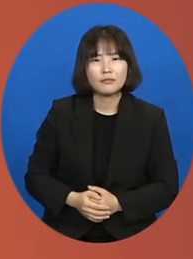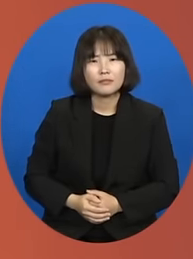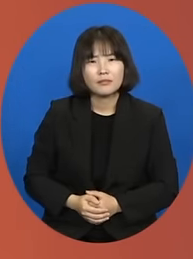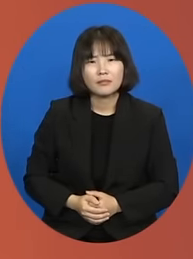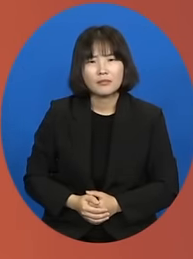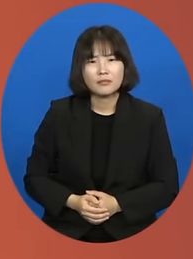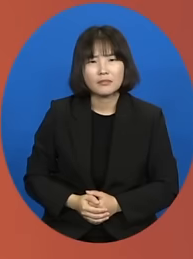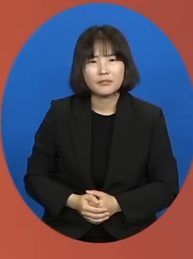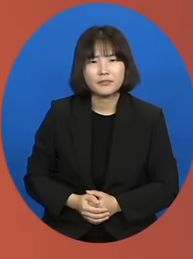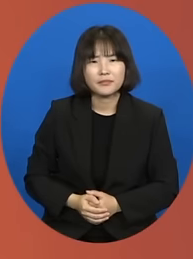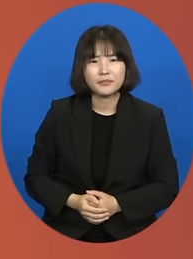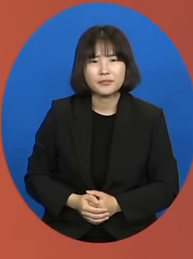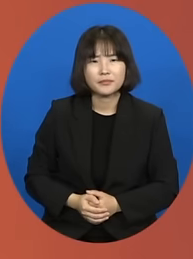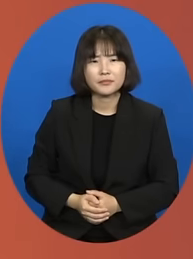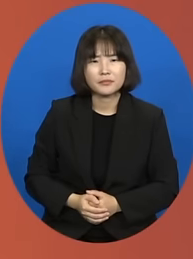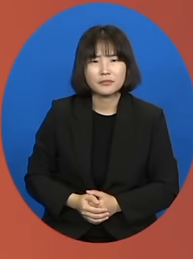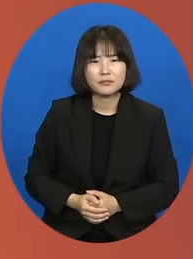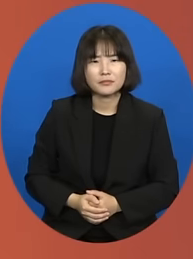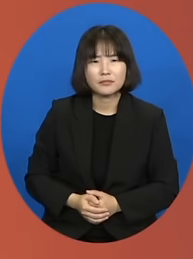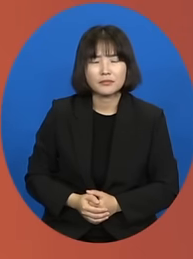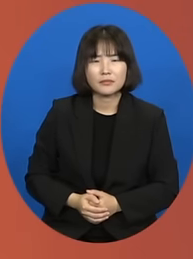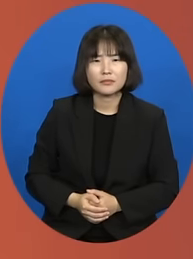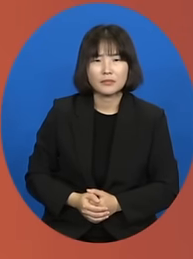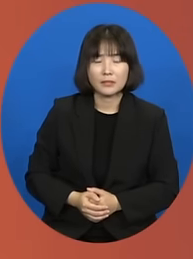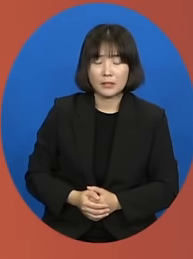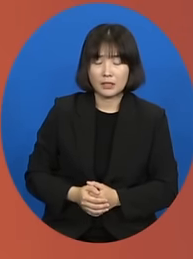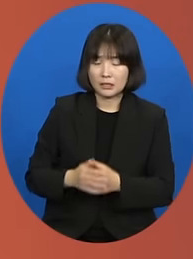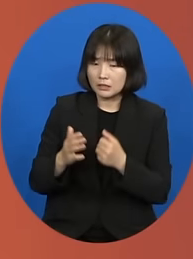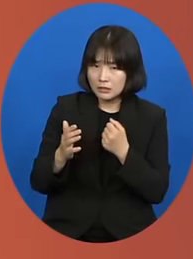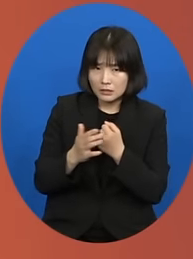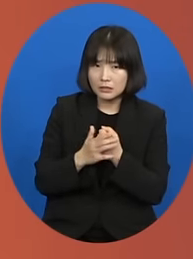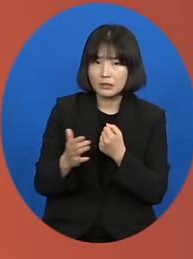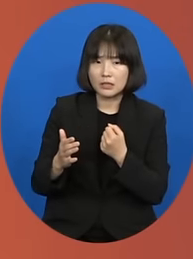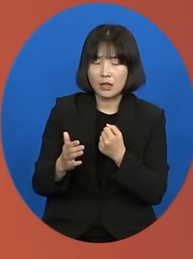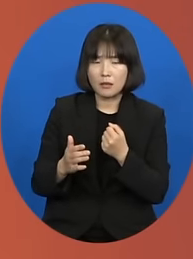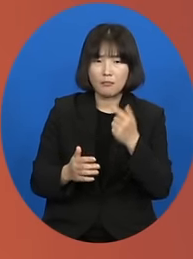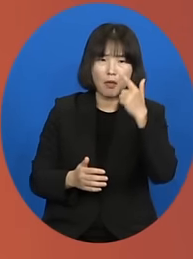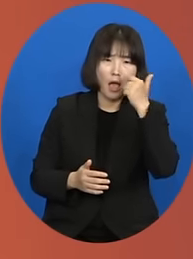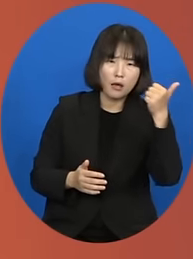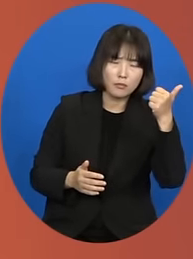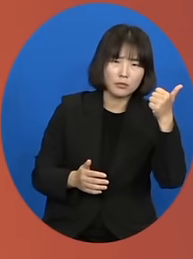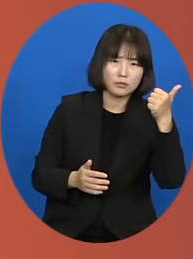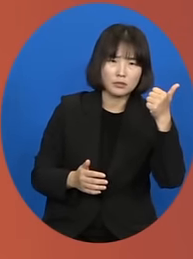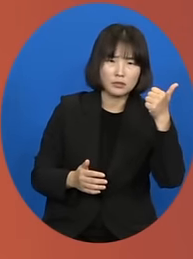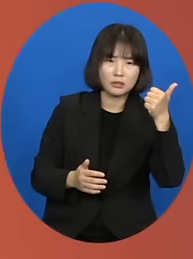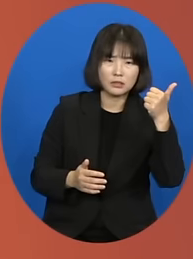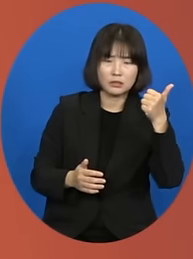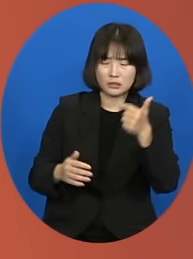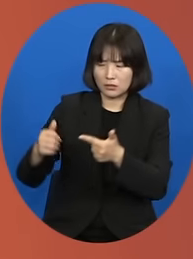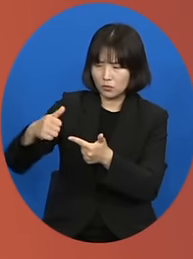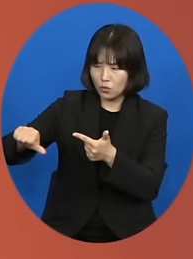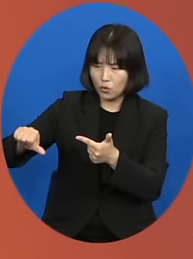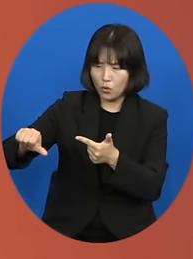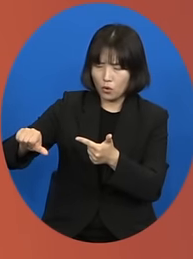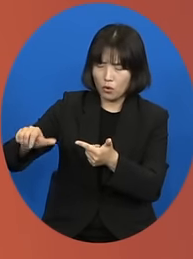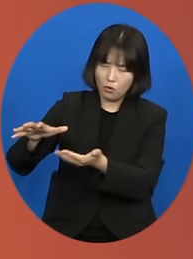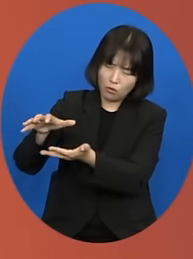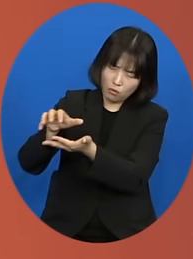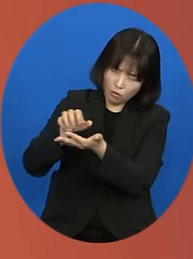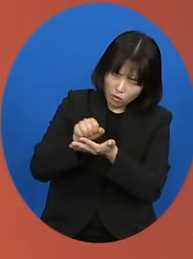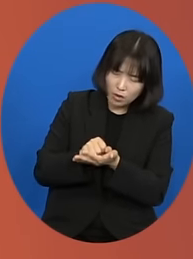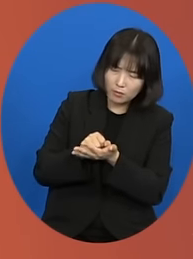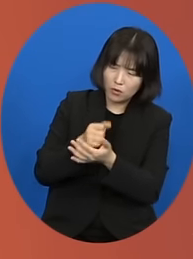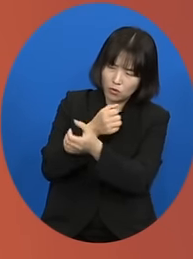있습니다. 인정하지 못하고 있기 때문에 아버지가 왜 저렇게 무조건적으로 그 아들을 용납하고 그 아들을